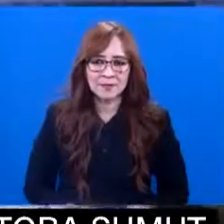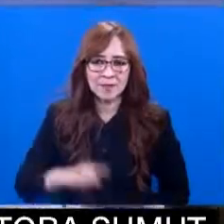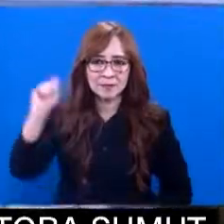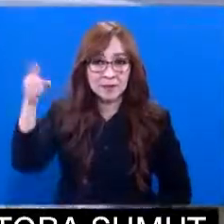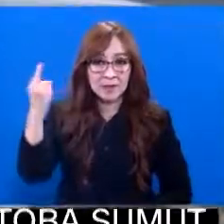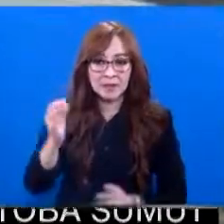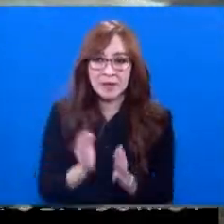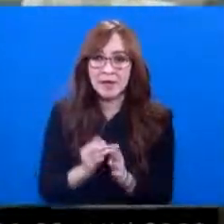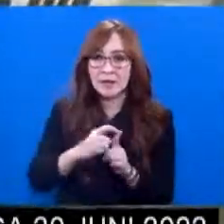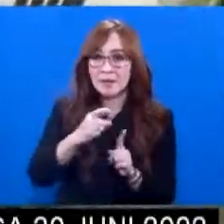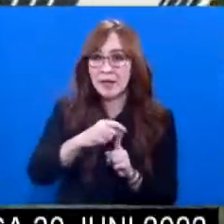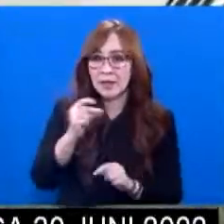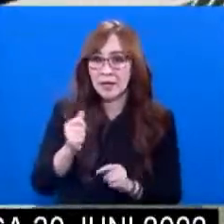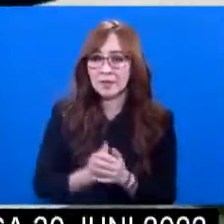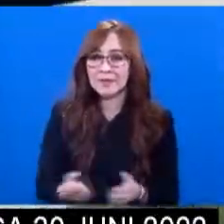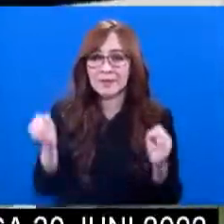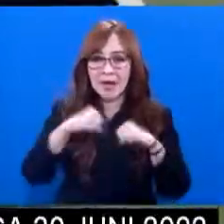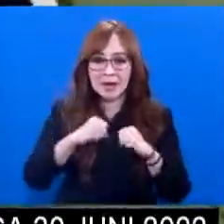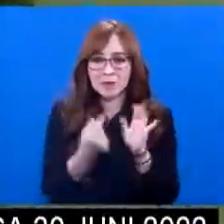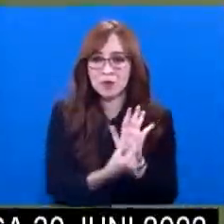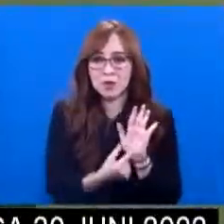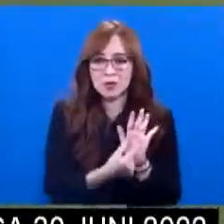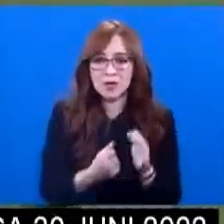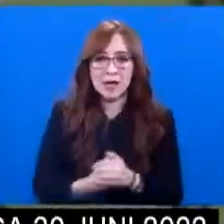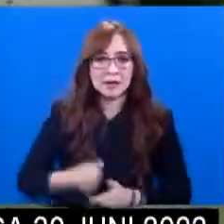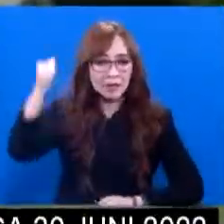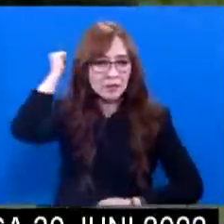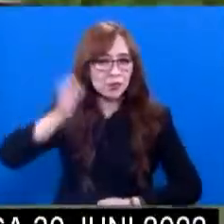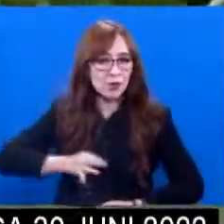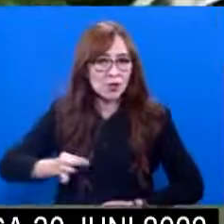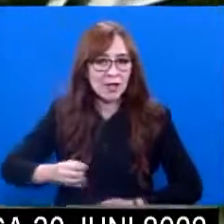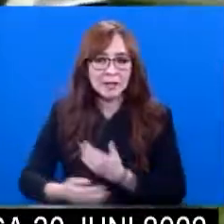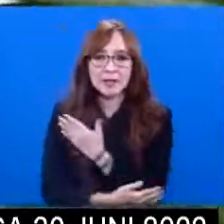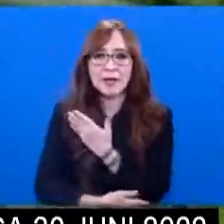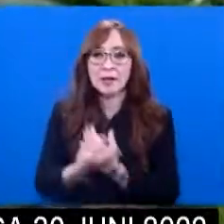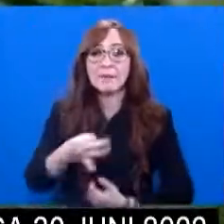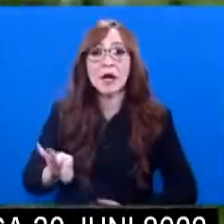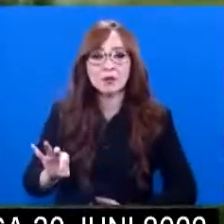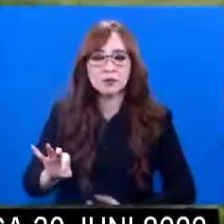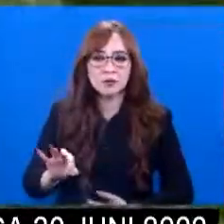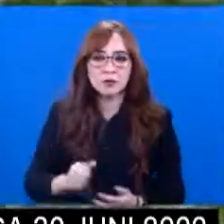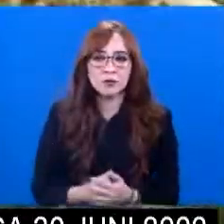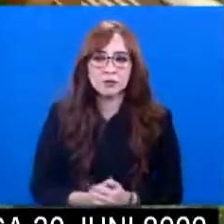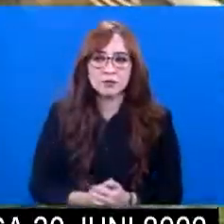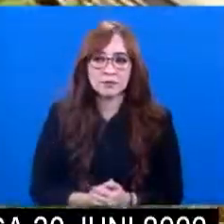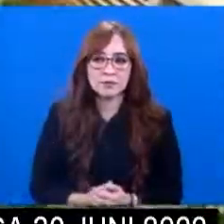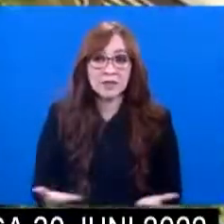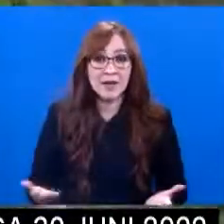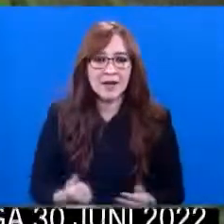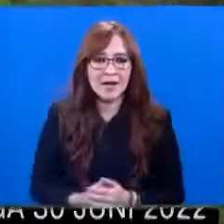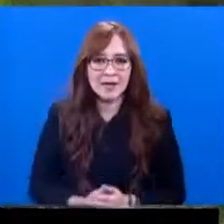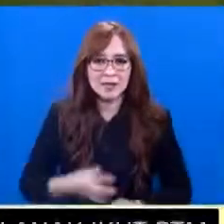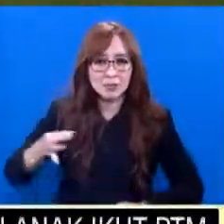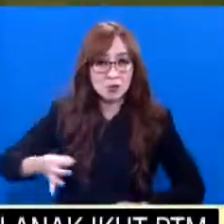Pemerintah dan DPR akhirnya menyepakati Undang-Undang Ibu Kota Negara Baru. Dengan demikian, sudah dipastikan Ibu Kota Negara Baru akan berkedudukan di Pulau